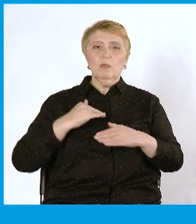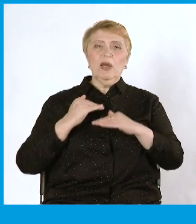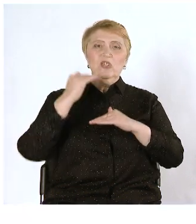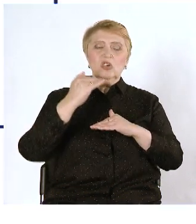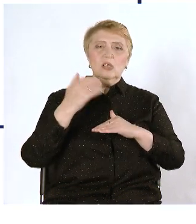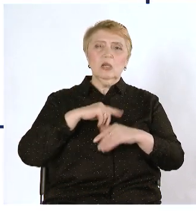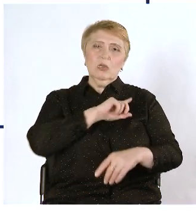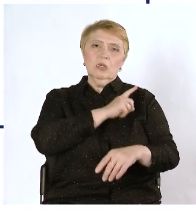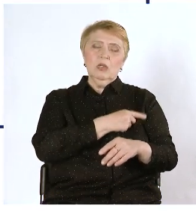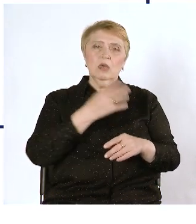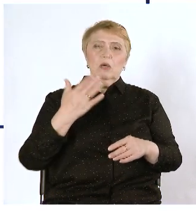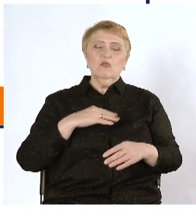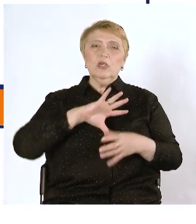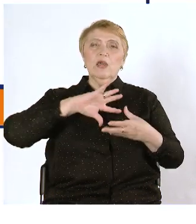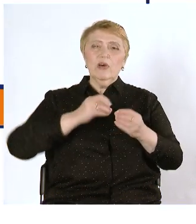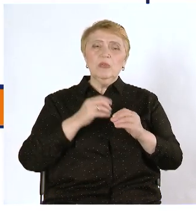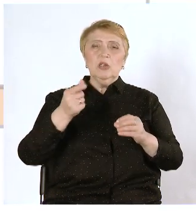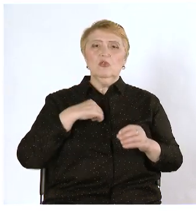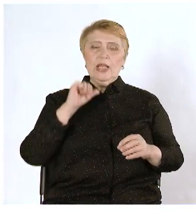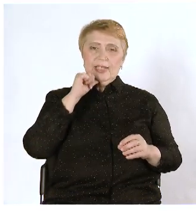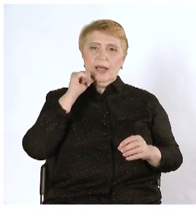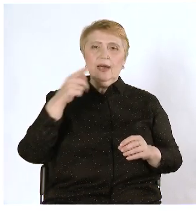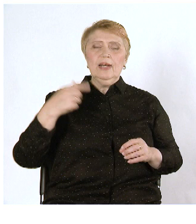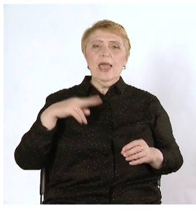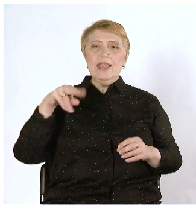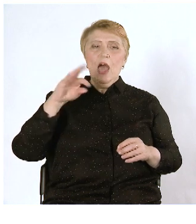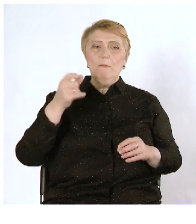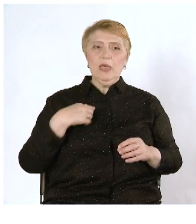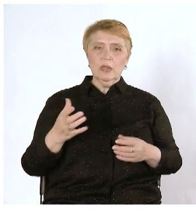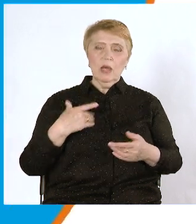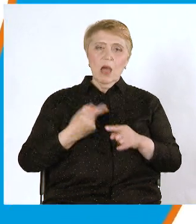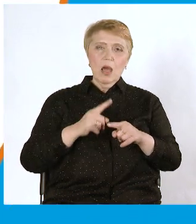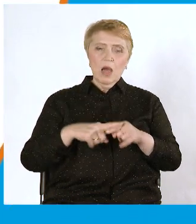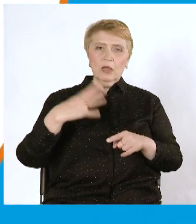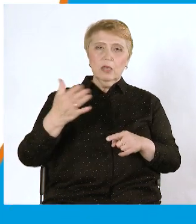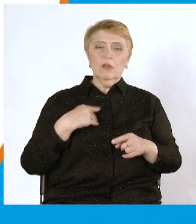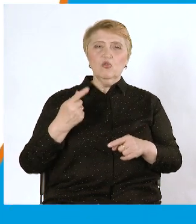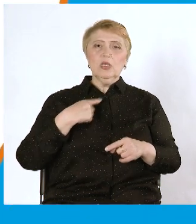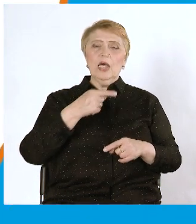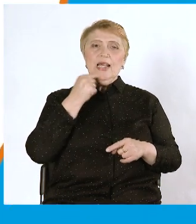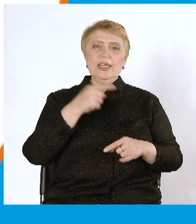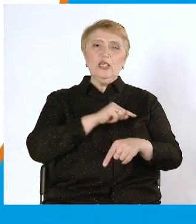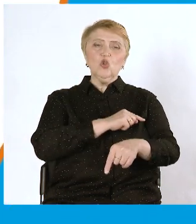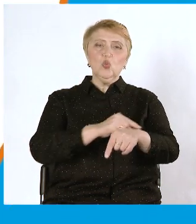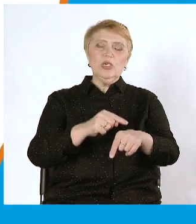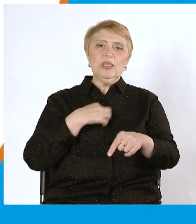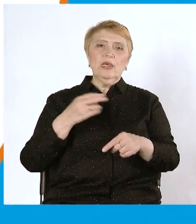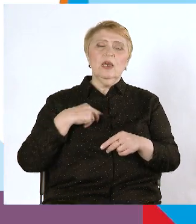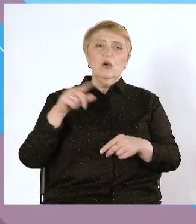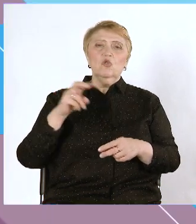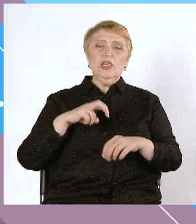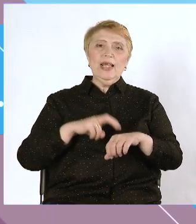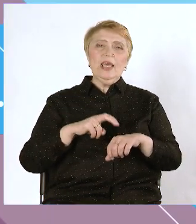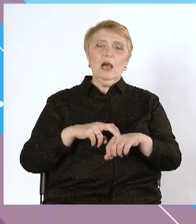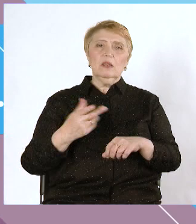вообще сам сахарный диабет второго типа считается сосудистым диагнозом и как правило он